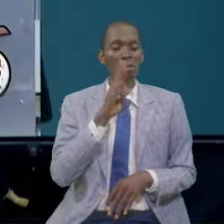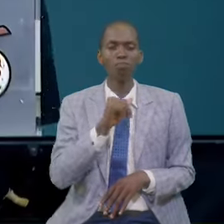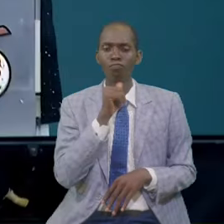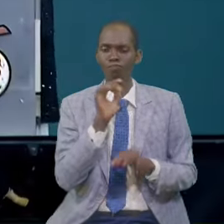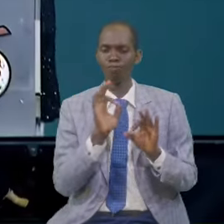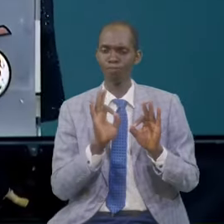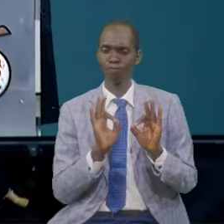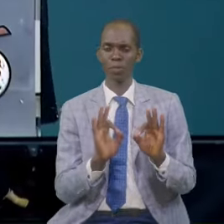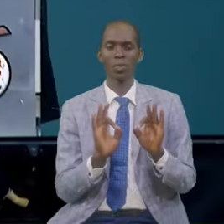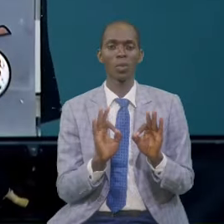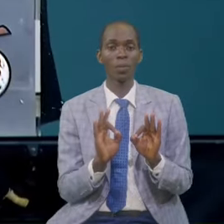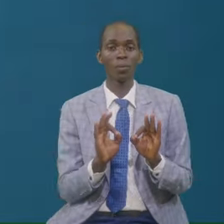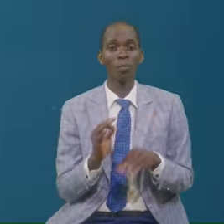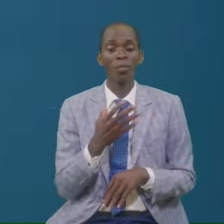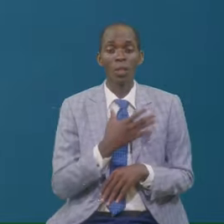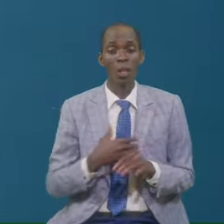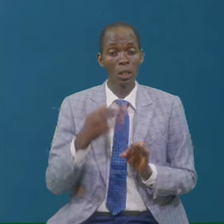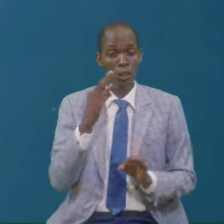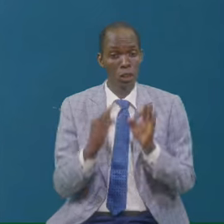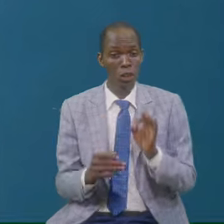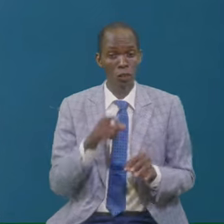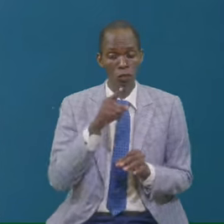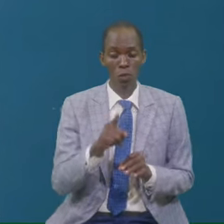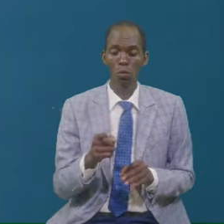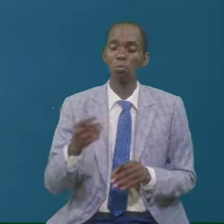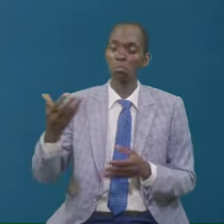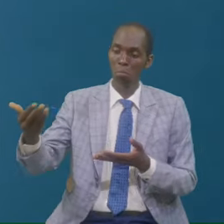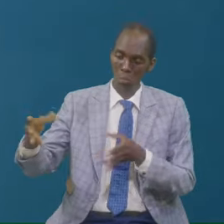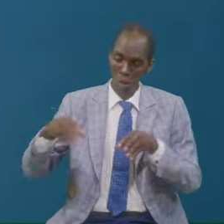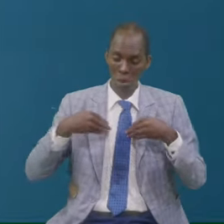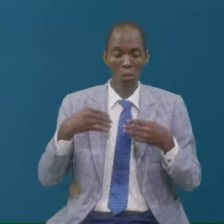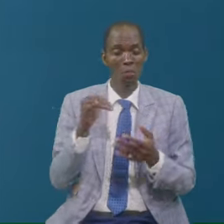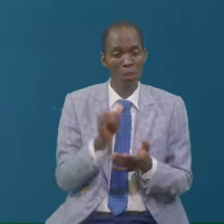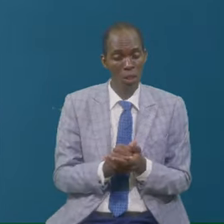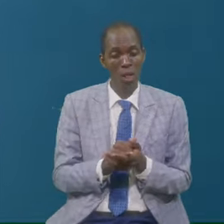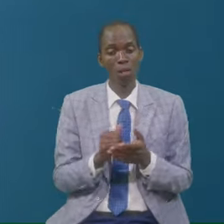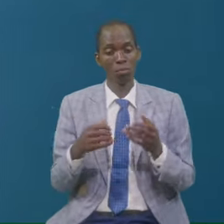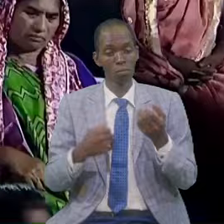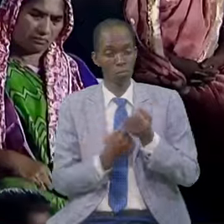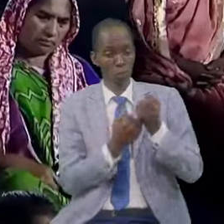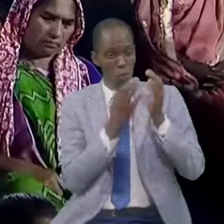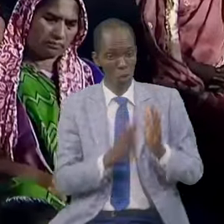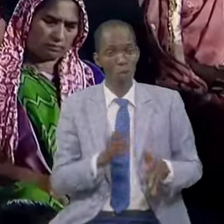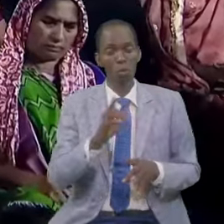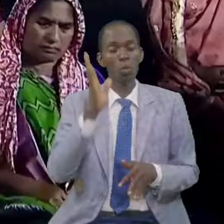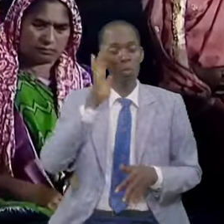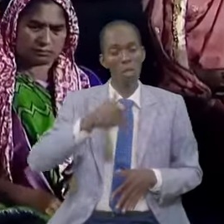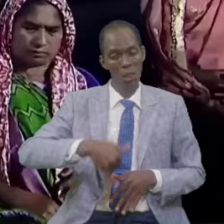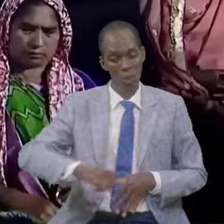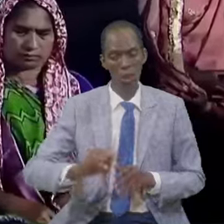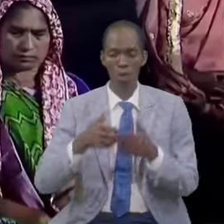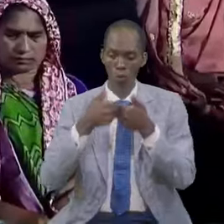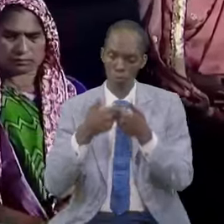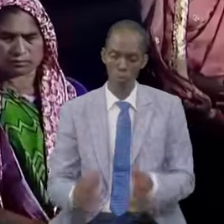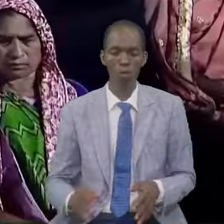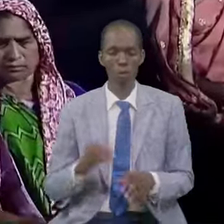ఉన్నప్పటికీ. And if you take that advocate, you will still lose the case. మీరు ఆ న్యాయవాదిని పెట్టుకున్నా సరే